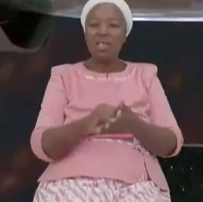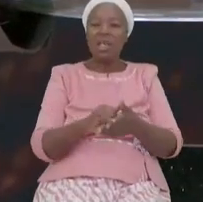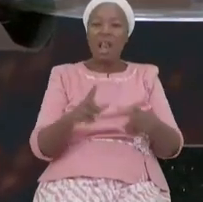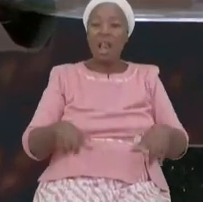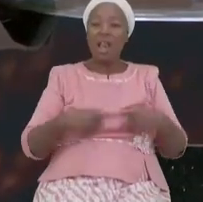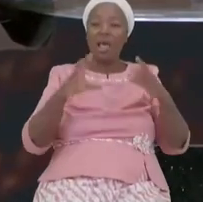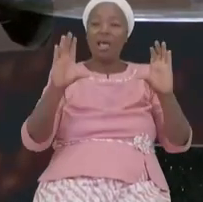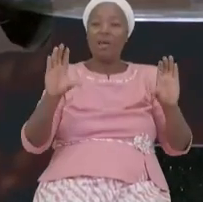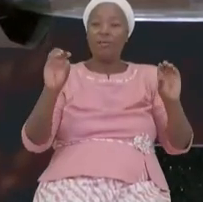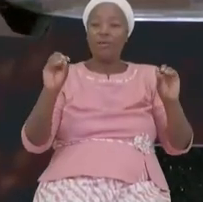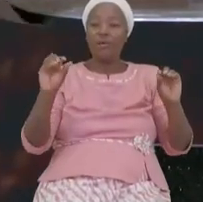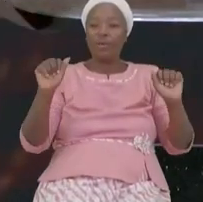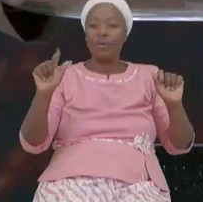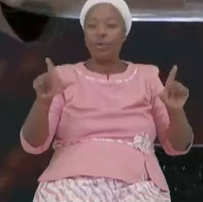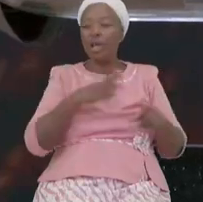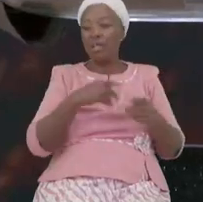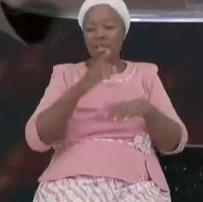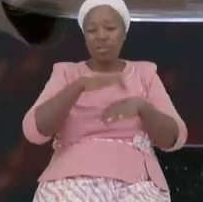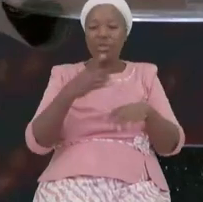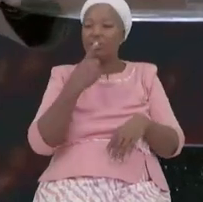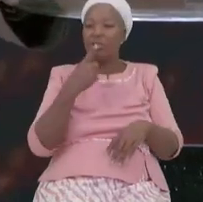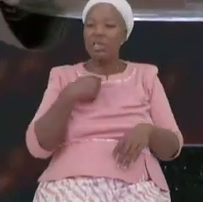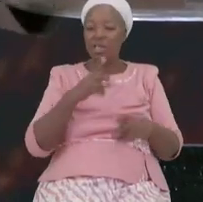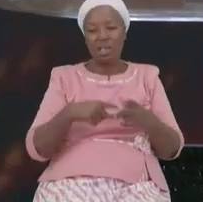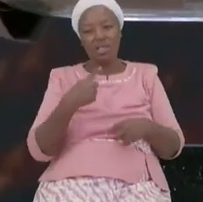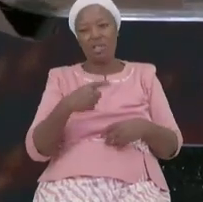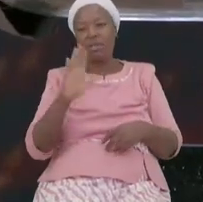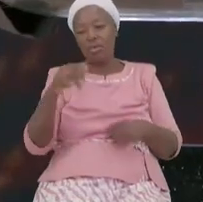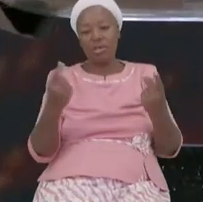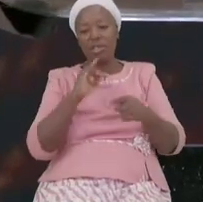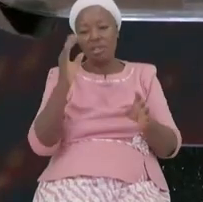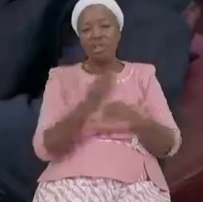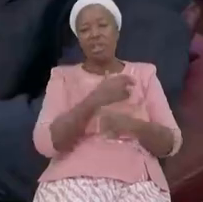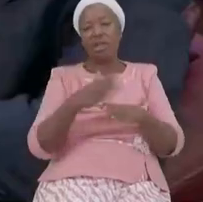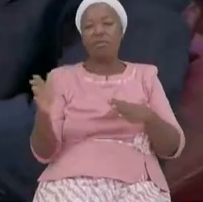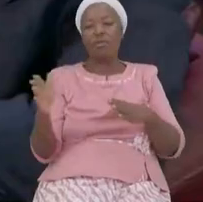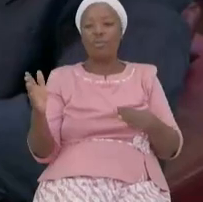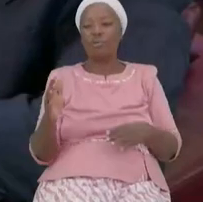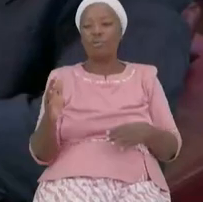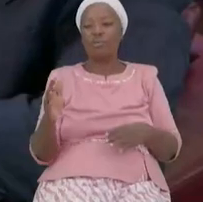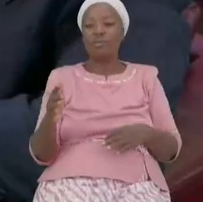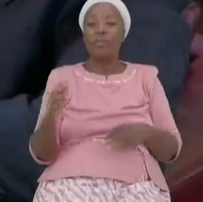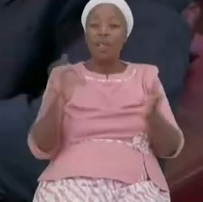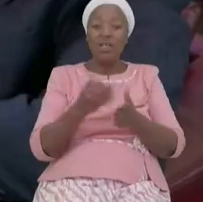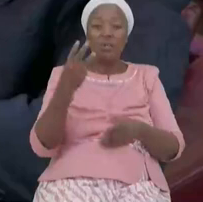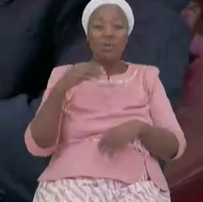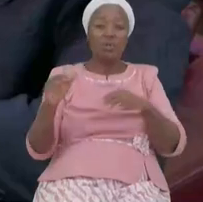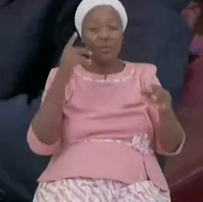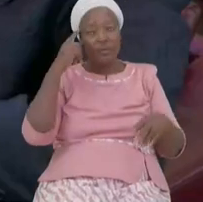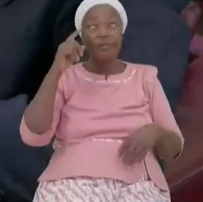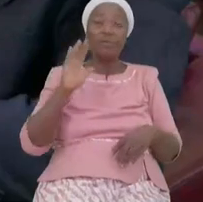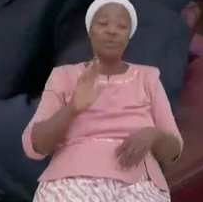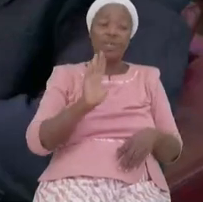cette pierre ardente, toucha ses lèvres, ton iniquité enlevée. C'était fait pour lui, ce sera fait pour